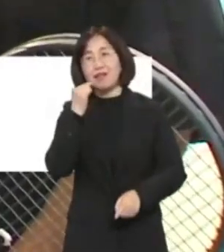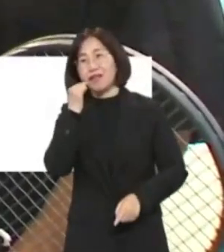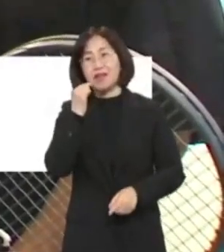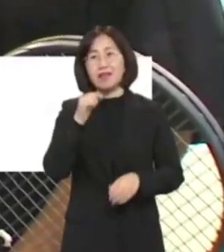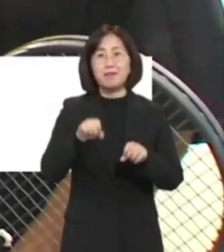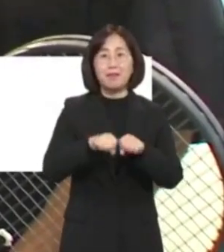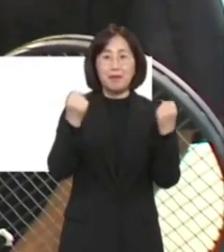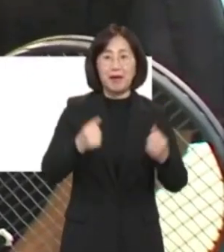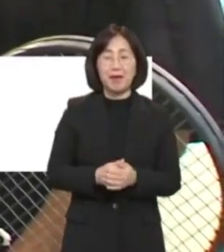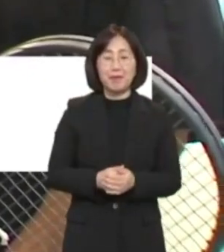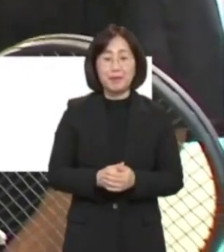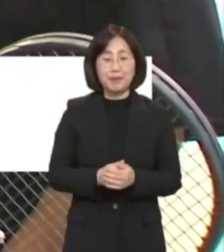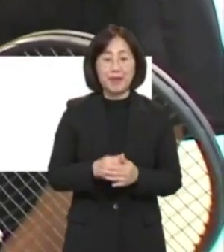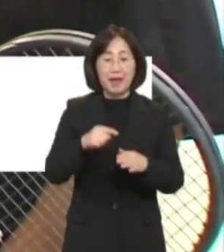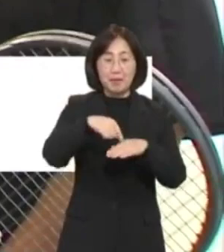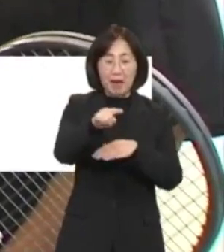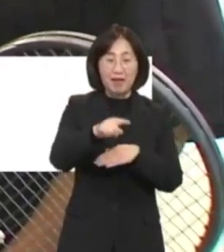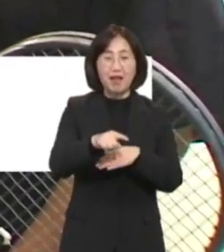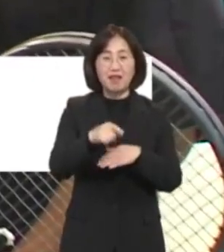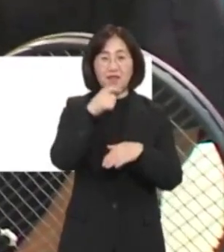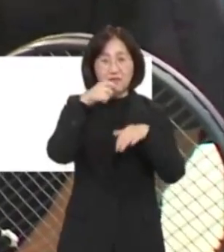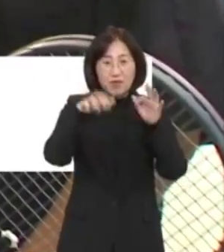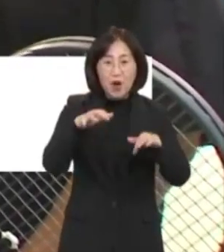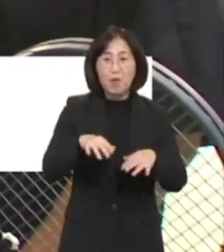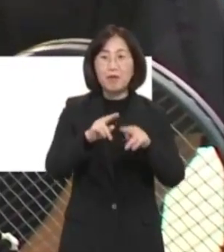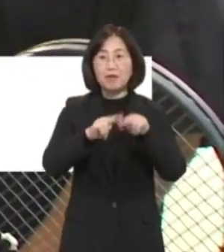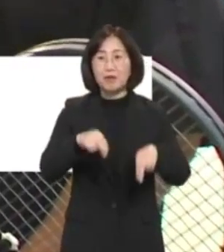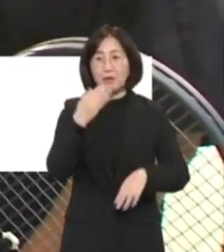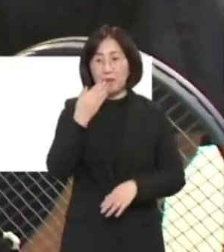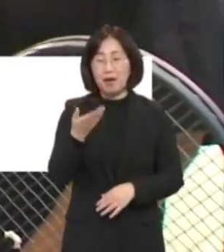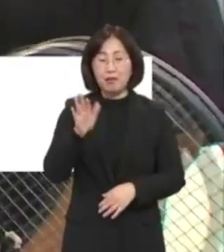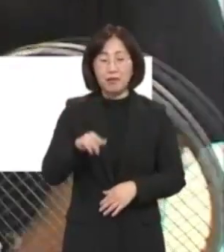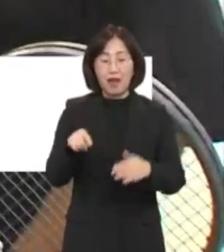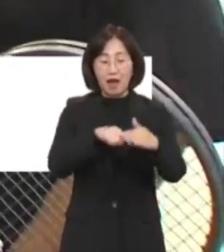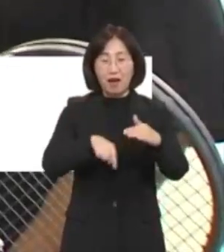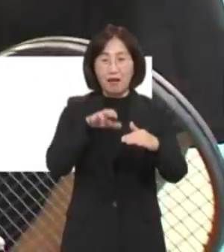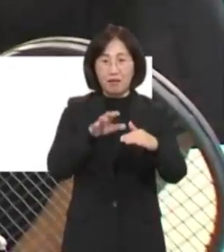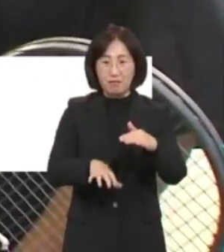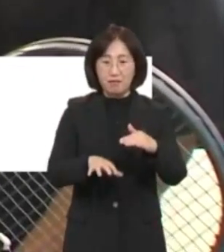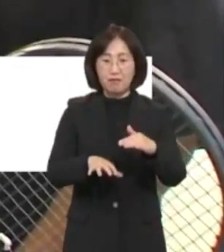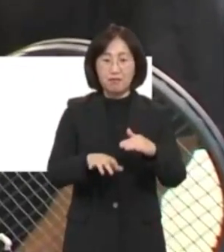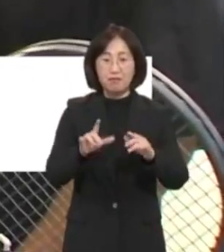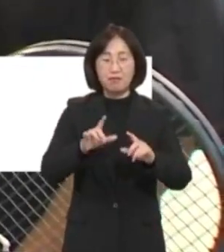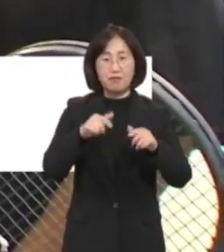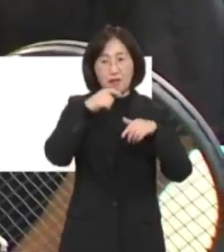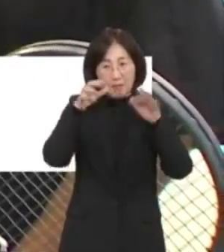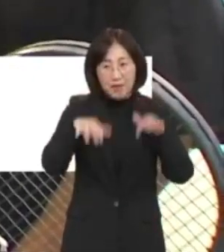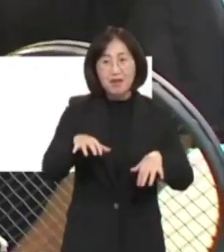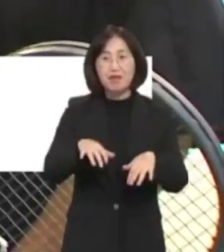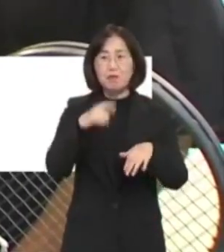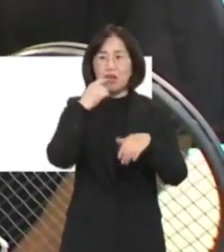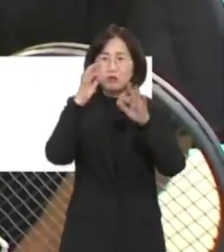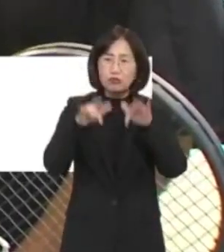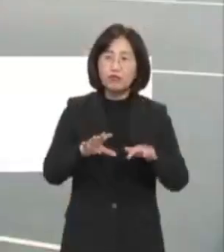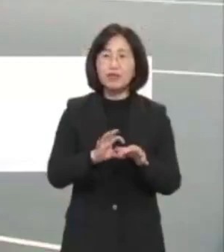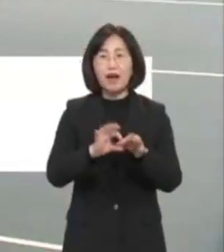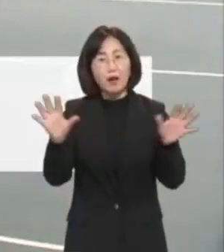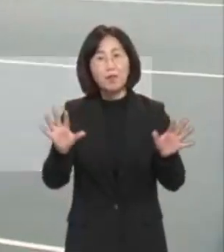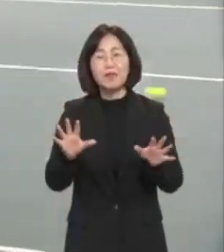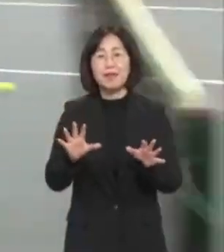비가 오거나 눈이 오거나 하면 막 취소가 될 수 있어요. 근데 여기 오량 테니스장은 항상 1년 동안 날씨에 무관하게 할 수 있는 점이 좋은 것